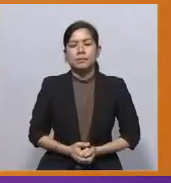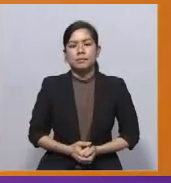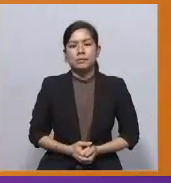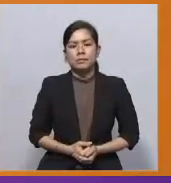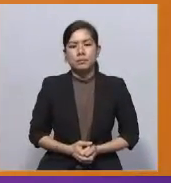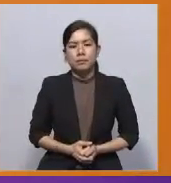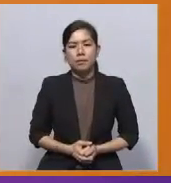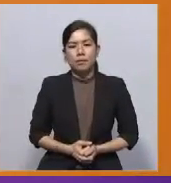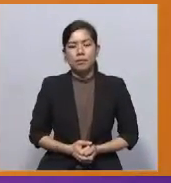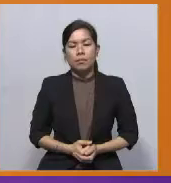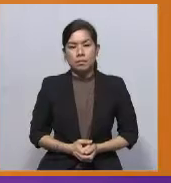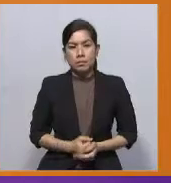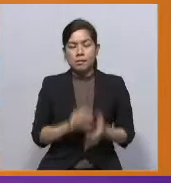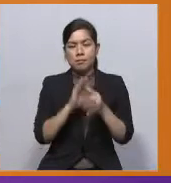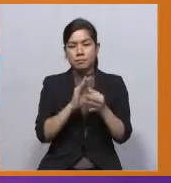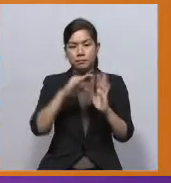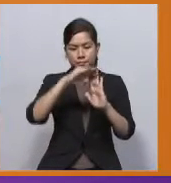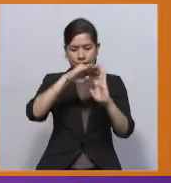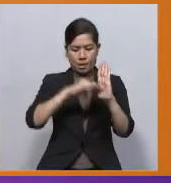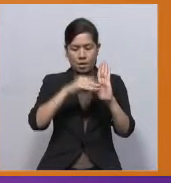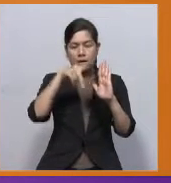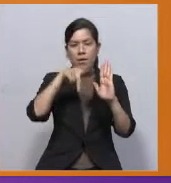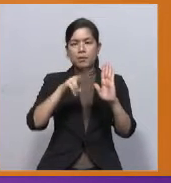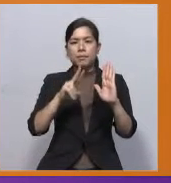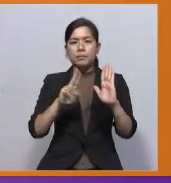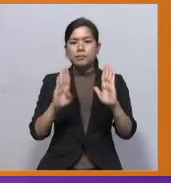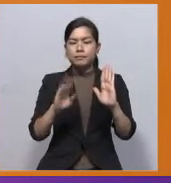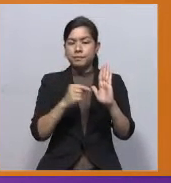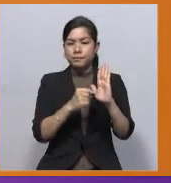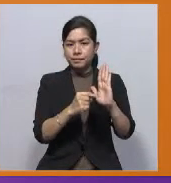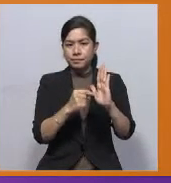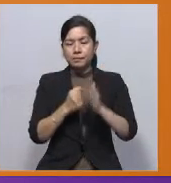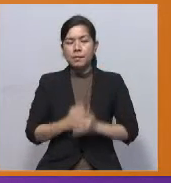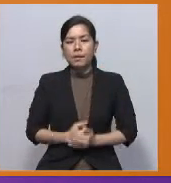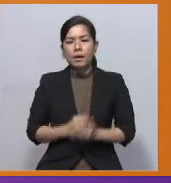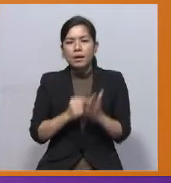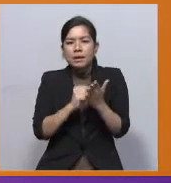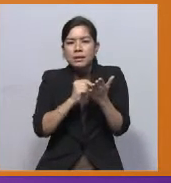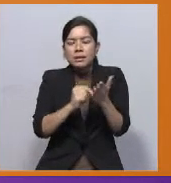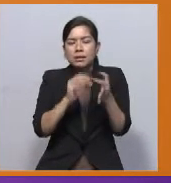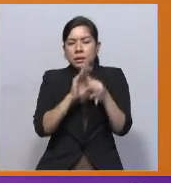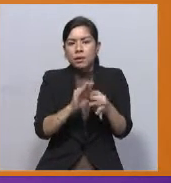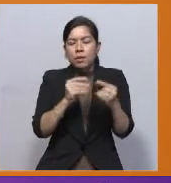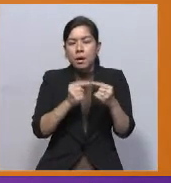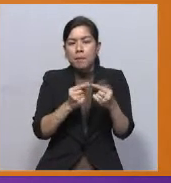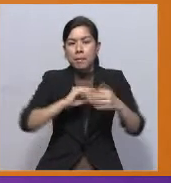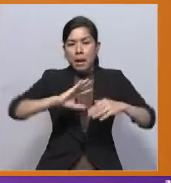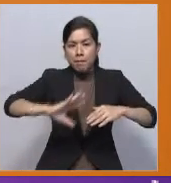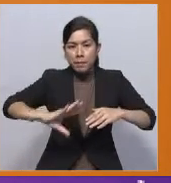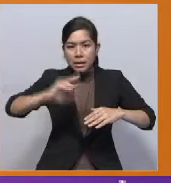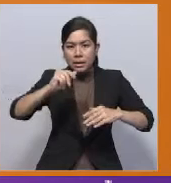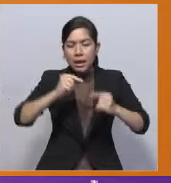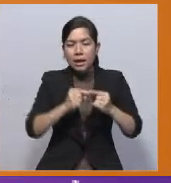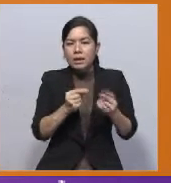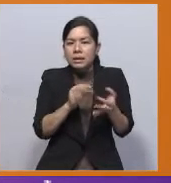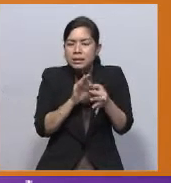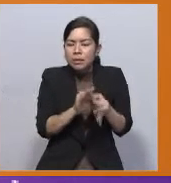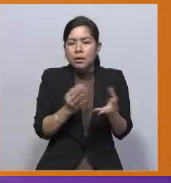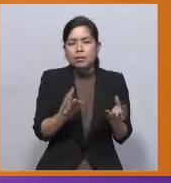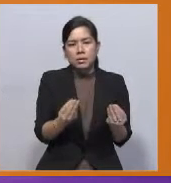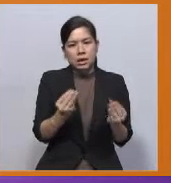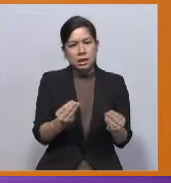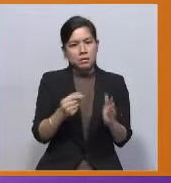่ตัวพรบเองเนี่ยเป็นพรบที่เขียนเรื่องการพัฒนาพื้นที่เป็นฉบับแรกชัดเจนนะ